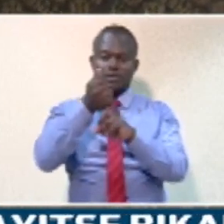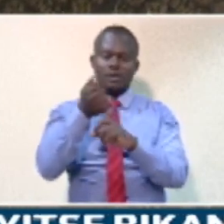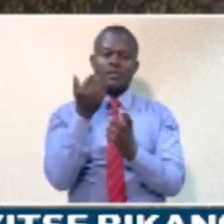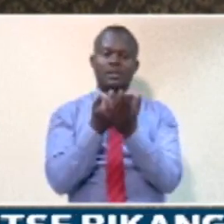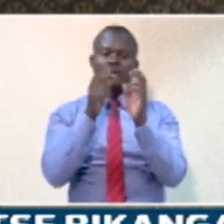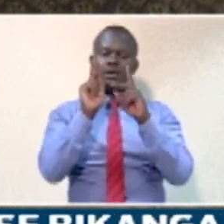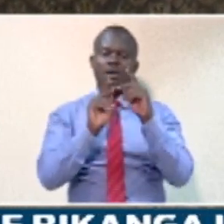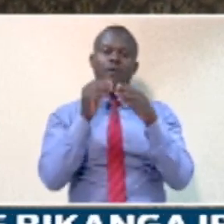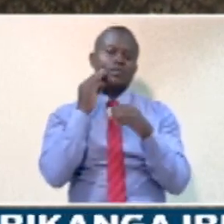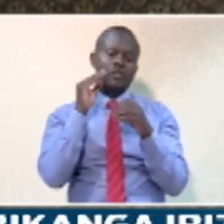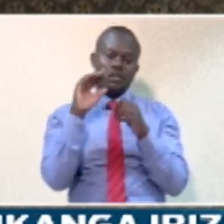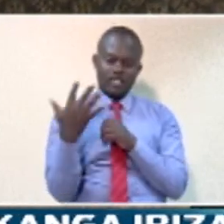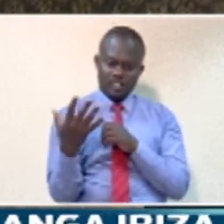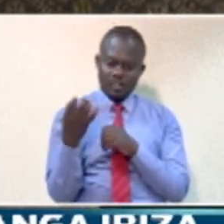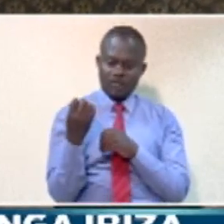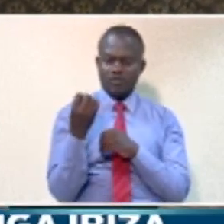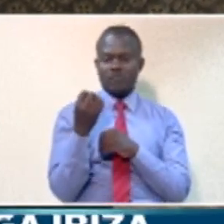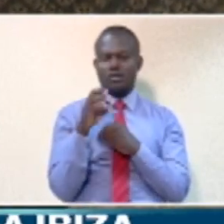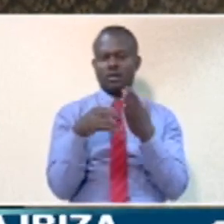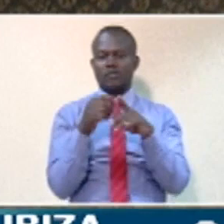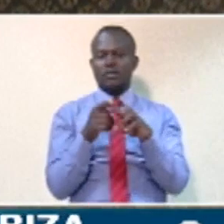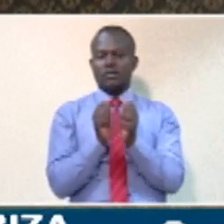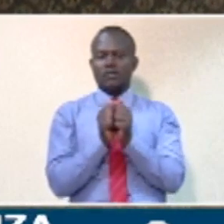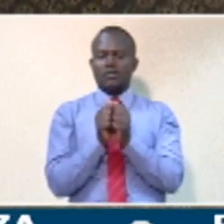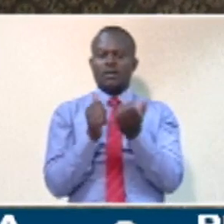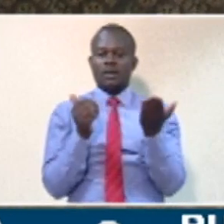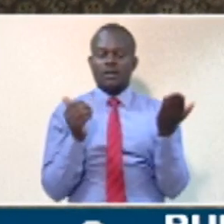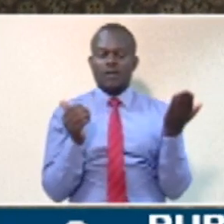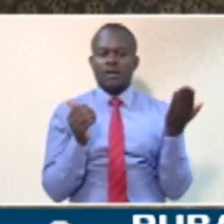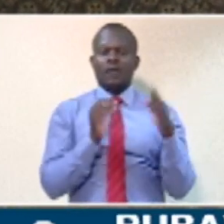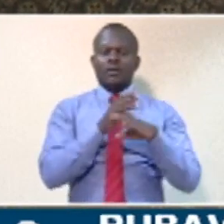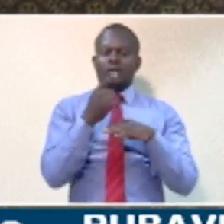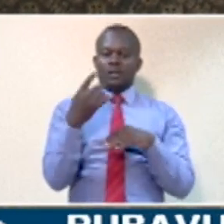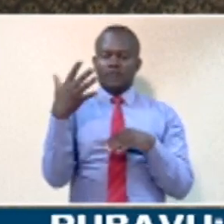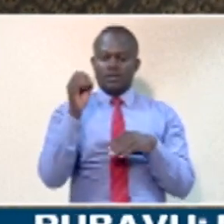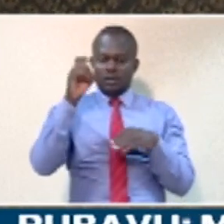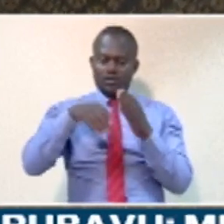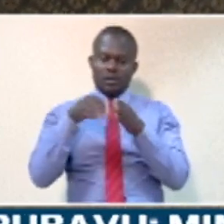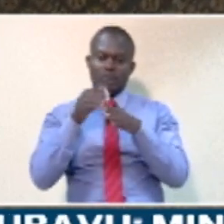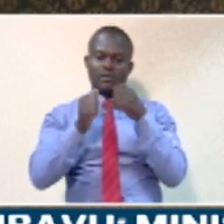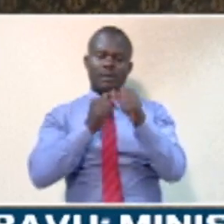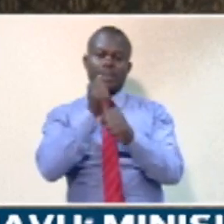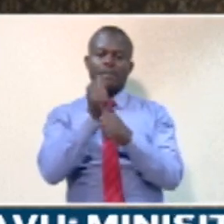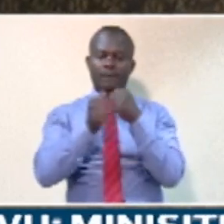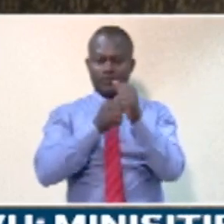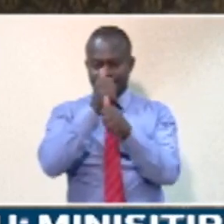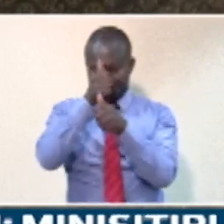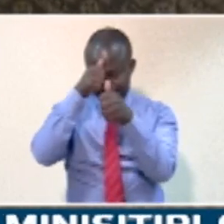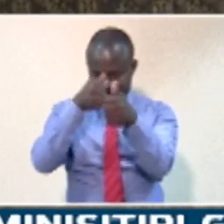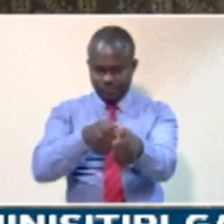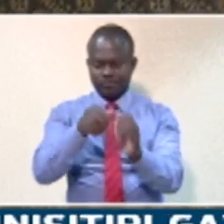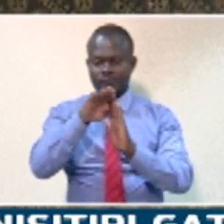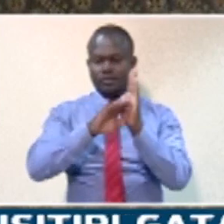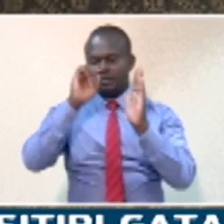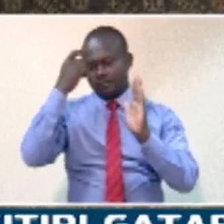abantu 5,000,000 cyangwa unit dwelling units 150,000 zigomba kubakwa buri mwaka dukurikije gahunda za Leta. Uvanga